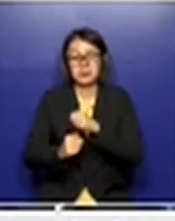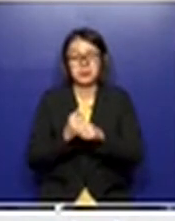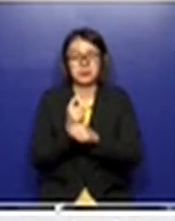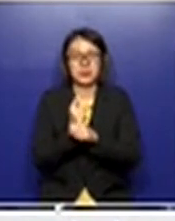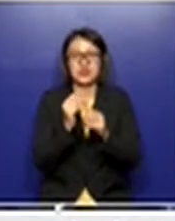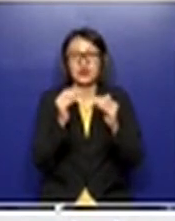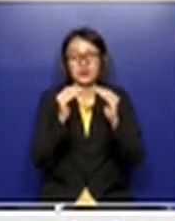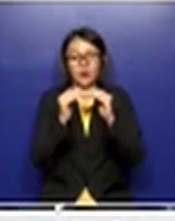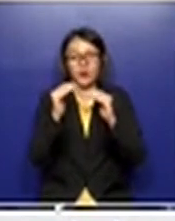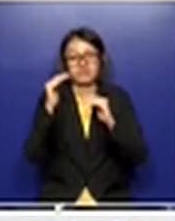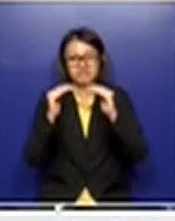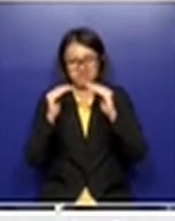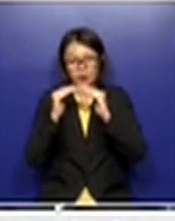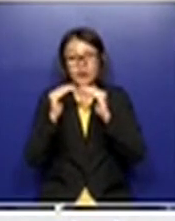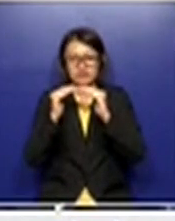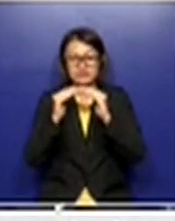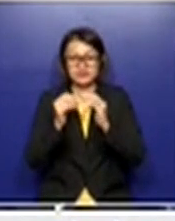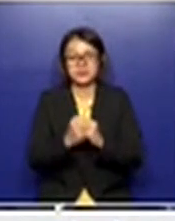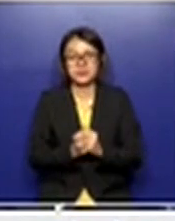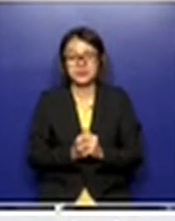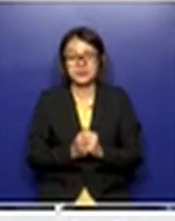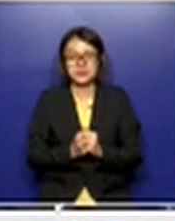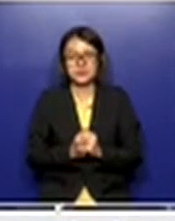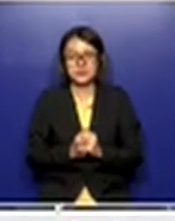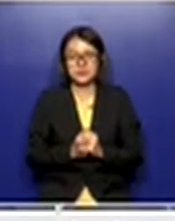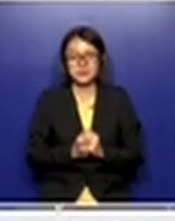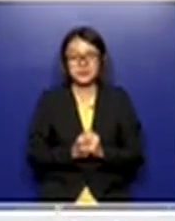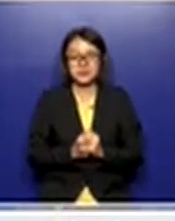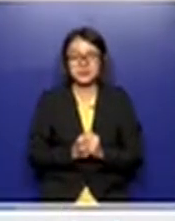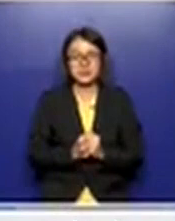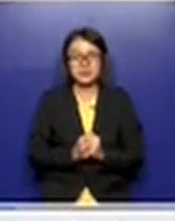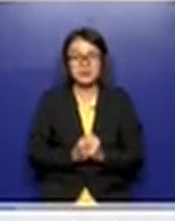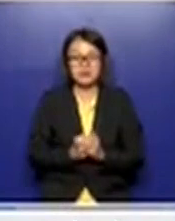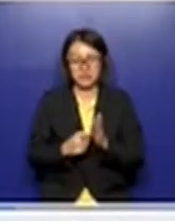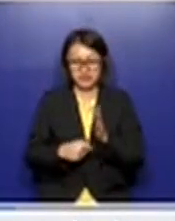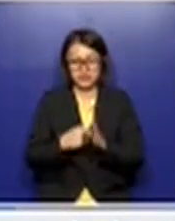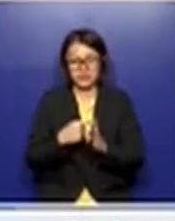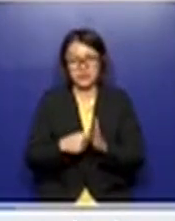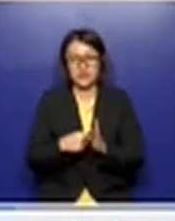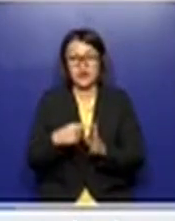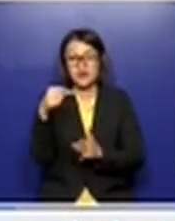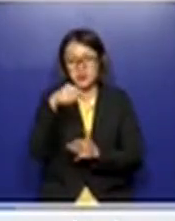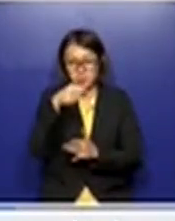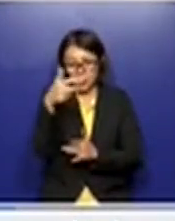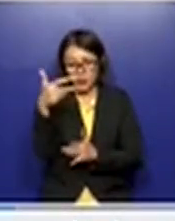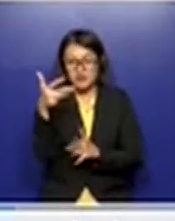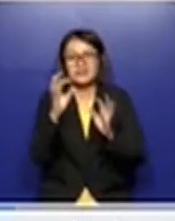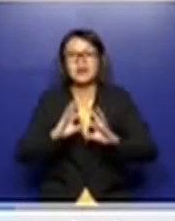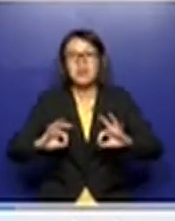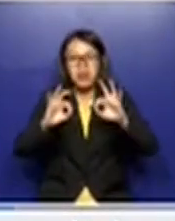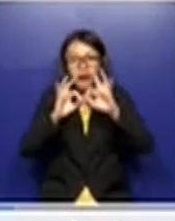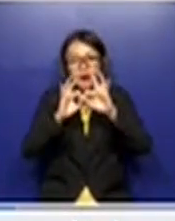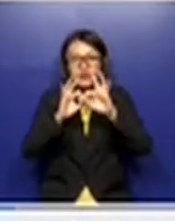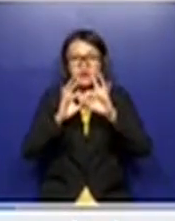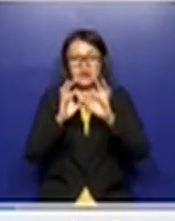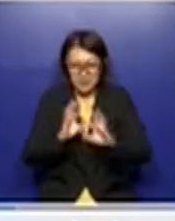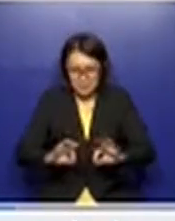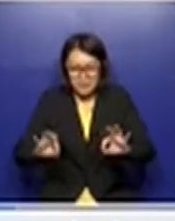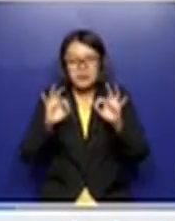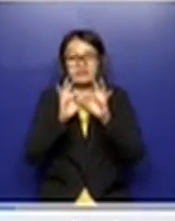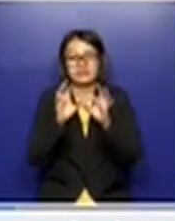ครับแต่ด้วยเหตุที่เรายังจำเป็นจะต้องมีไทยพีบีเอสเรามีความจำเป็